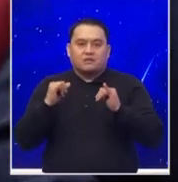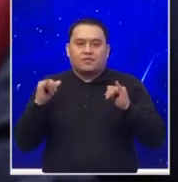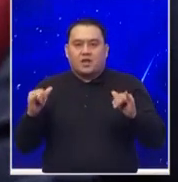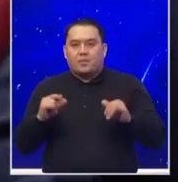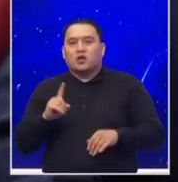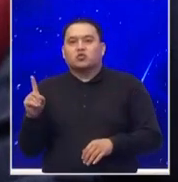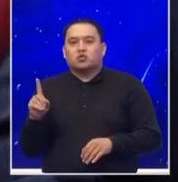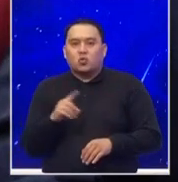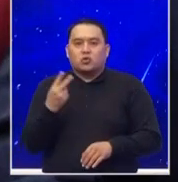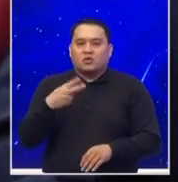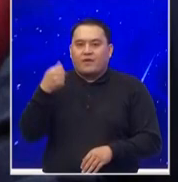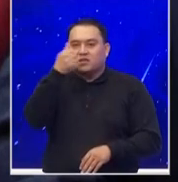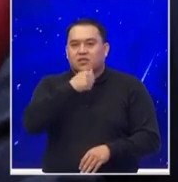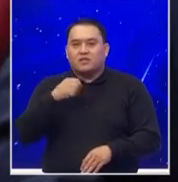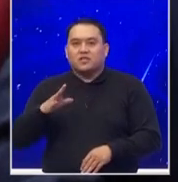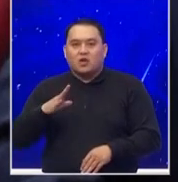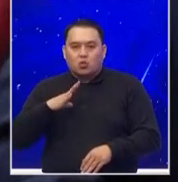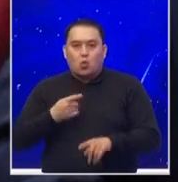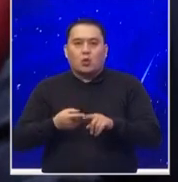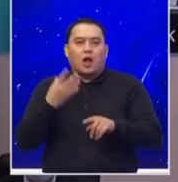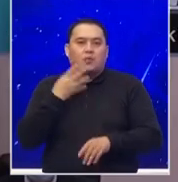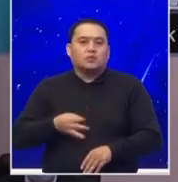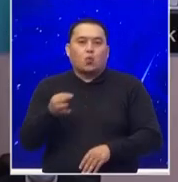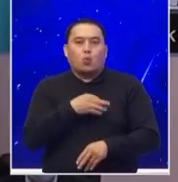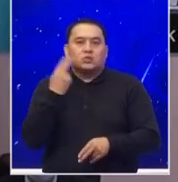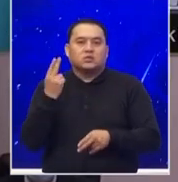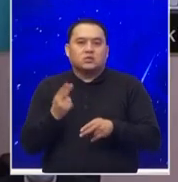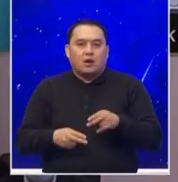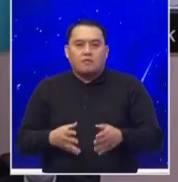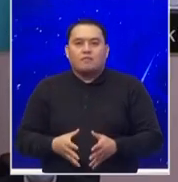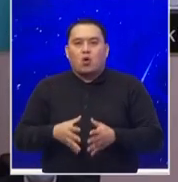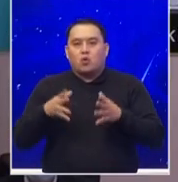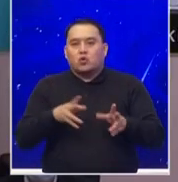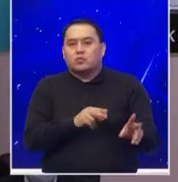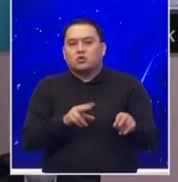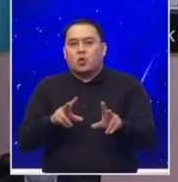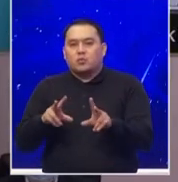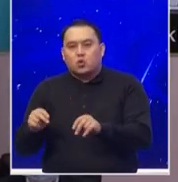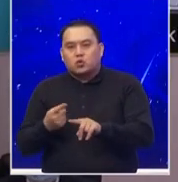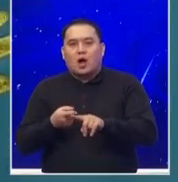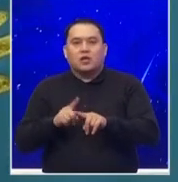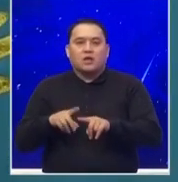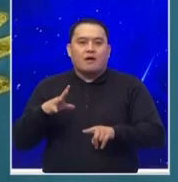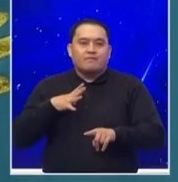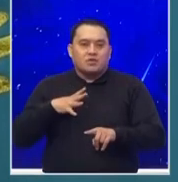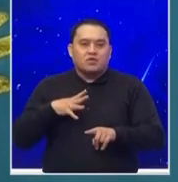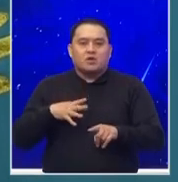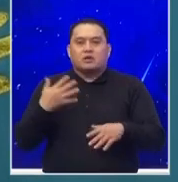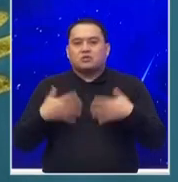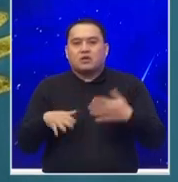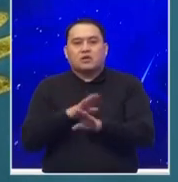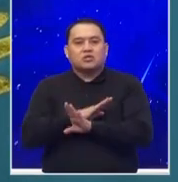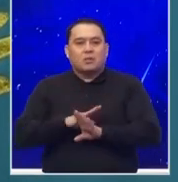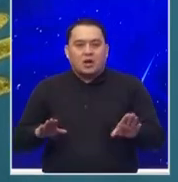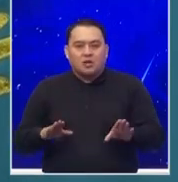развития. Несмотря на то, что 2020 год для ЖТСУ завершился весьма благополучно, однако это не повод